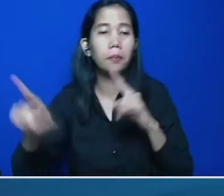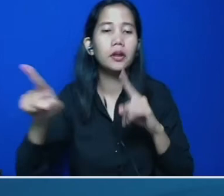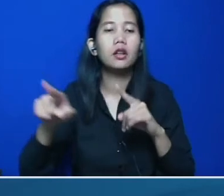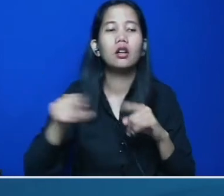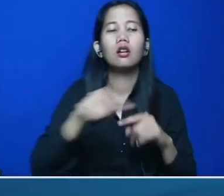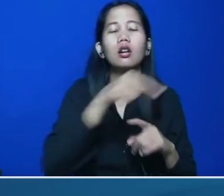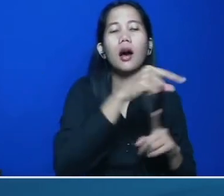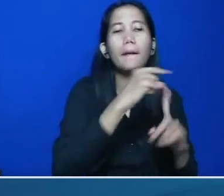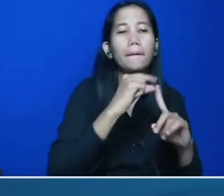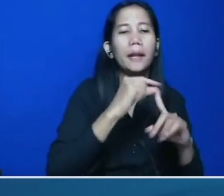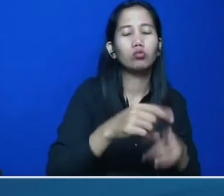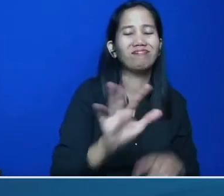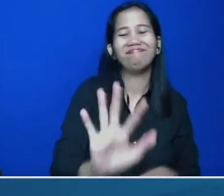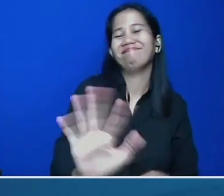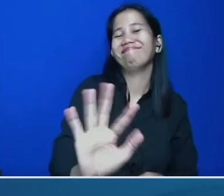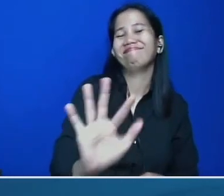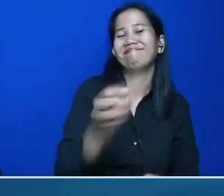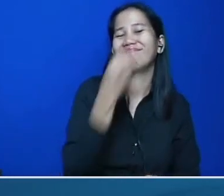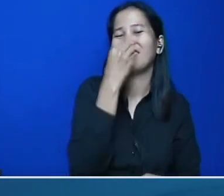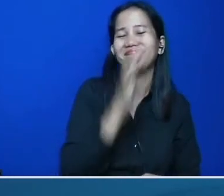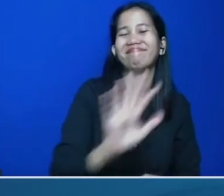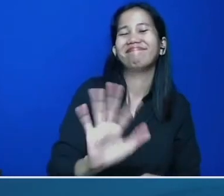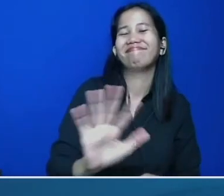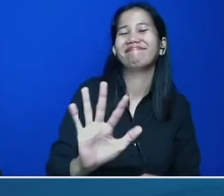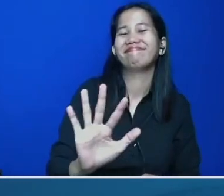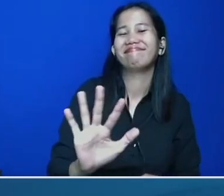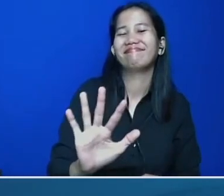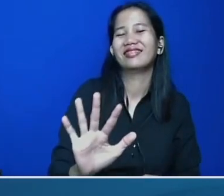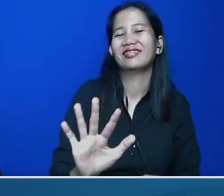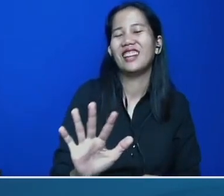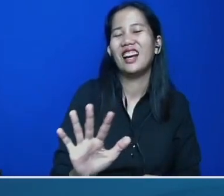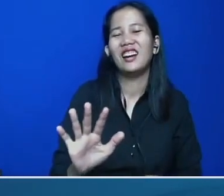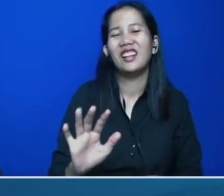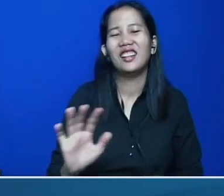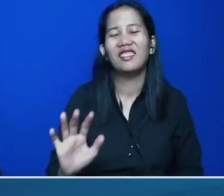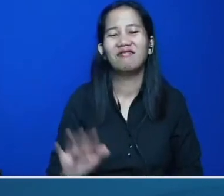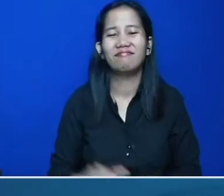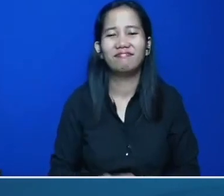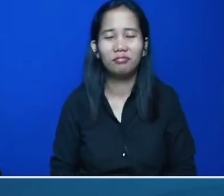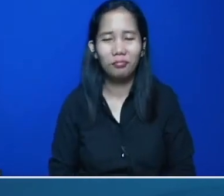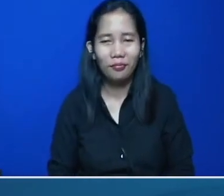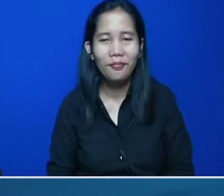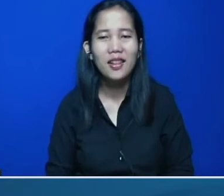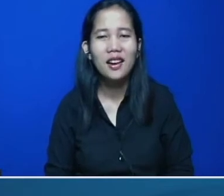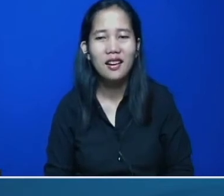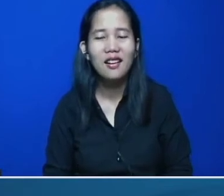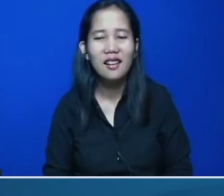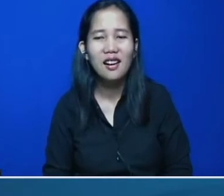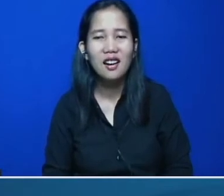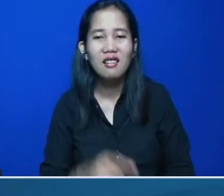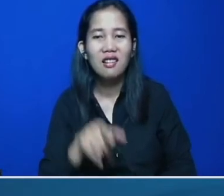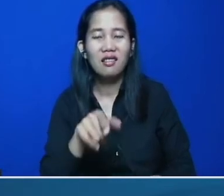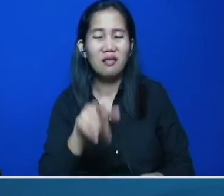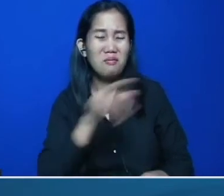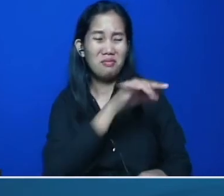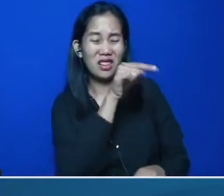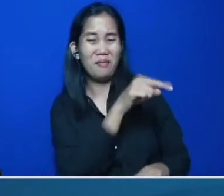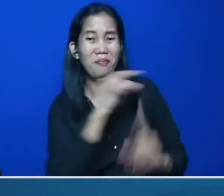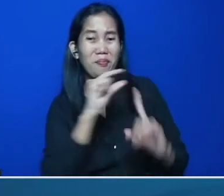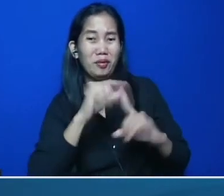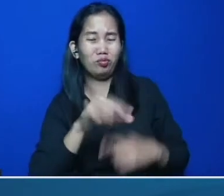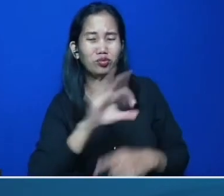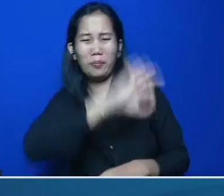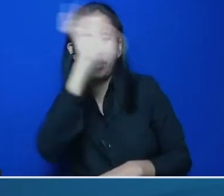Dia tidak pernah makan makanan yang haram itu sebabnya pada waktu dia lihat